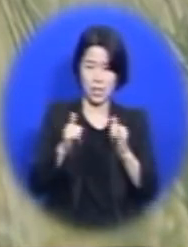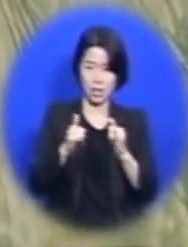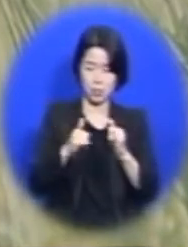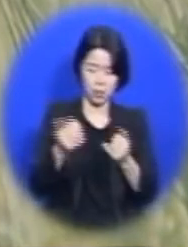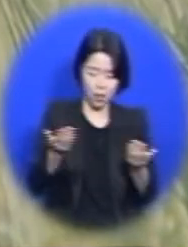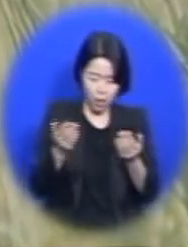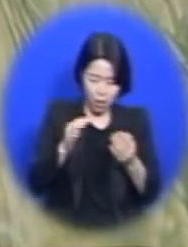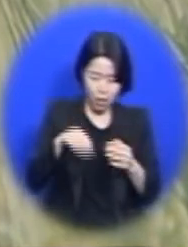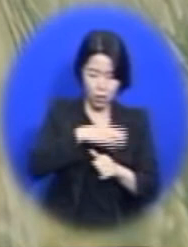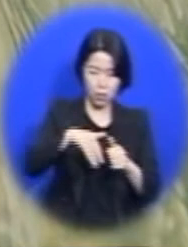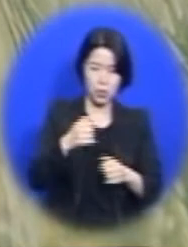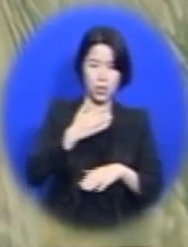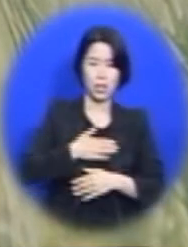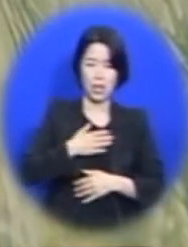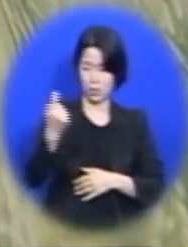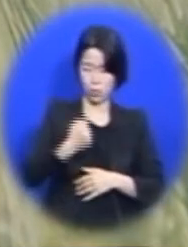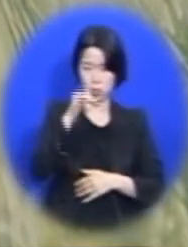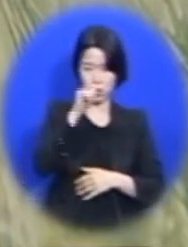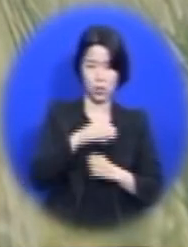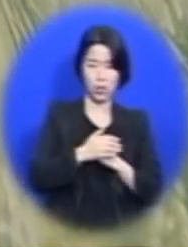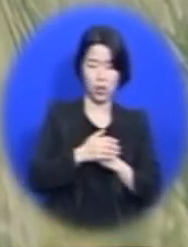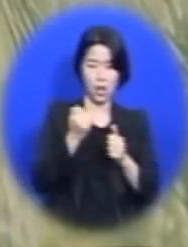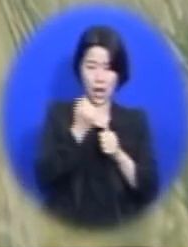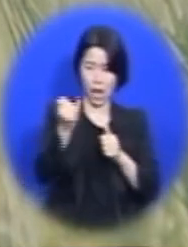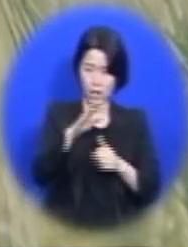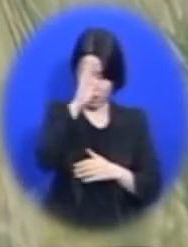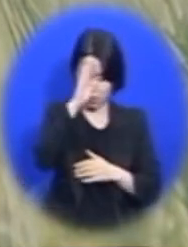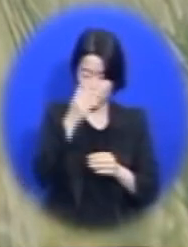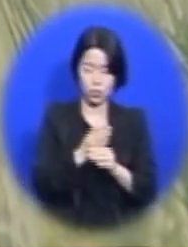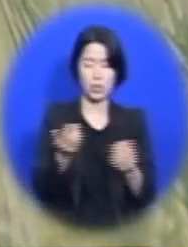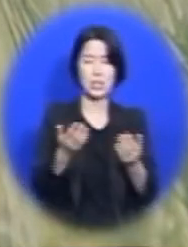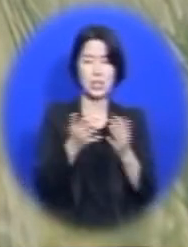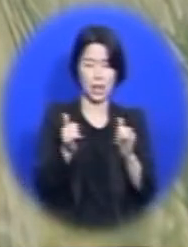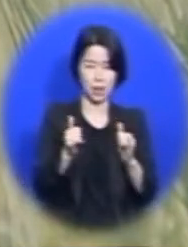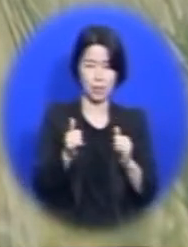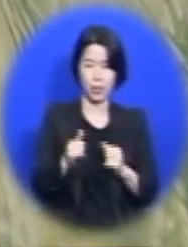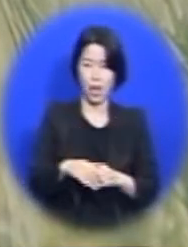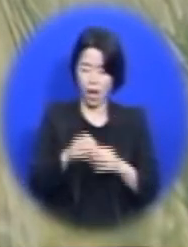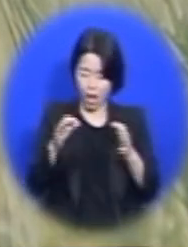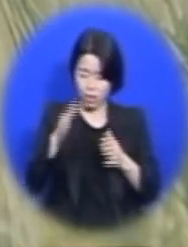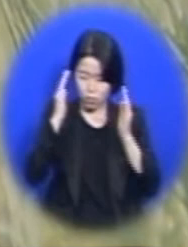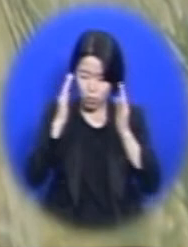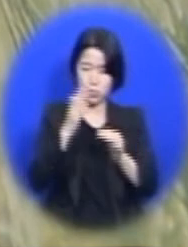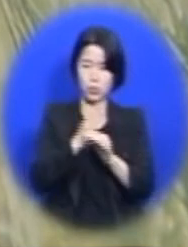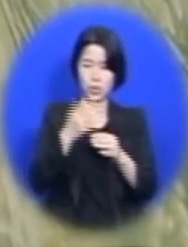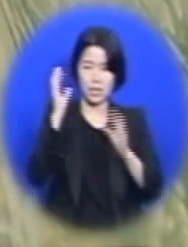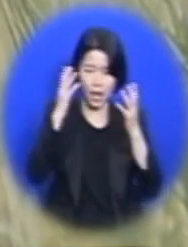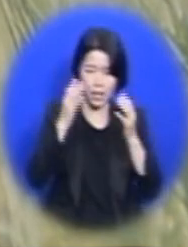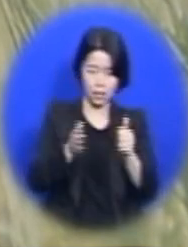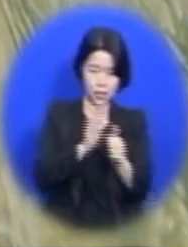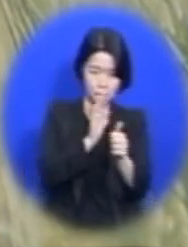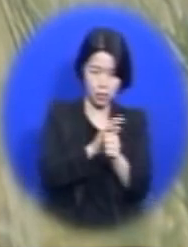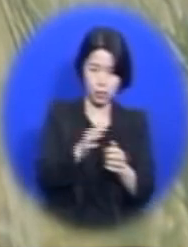가슴에 들어왔습니다. 아내가 투병 중인 직원, 한참 공부 중인 자녀를 뒷바라지 않은